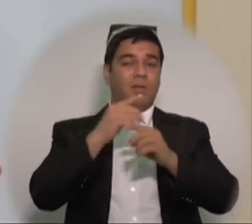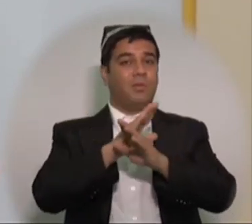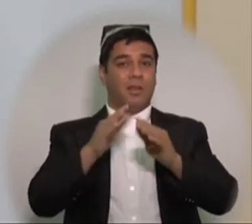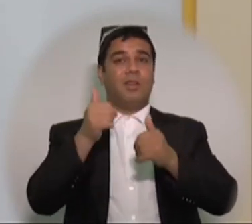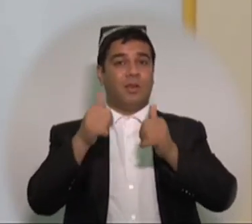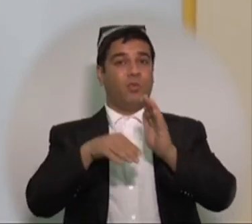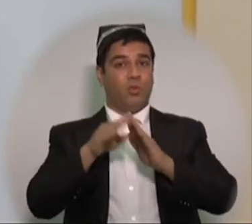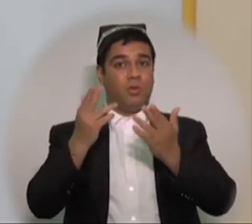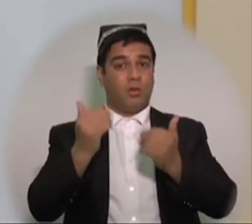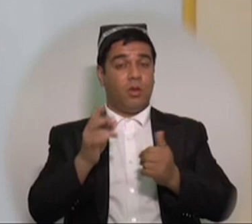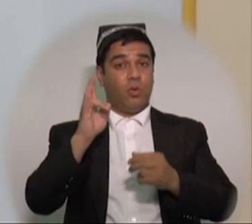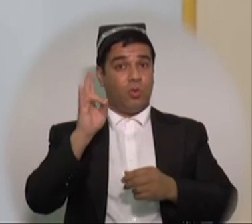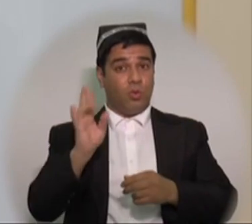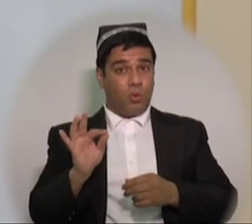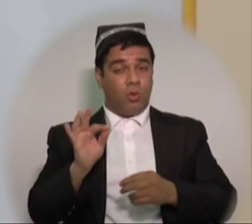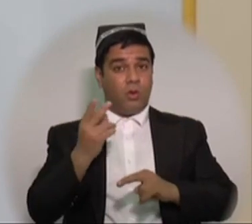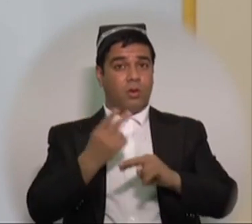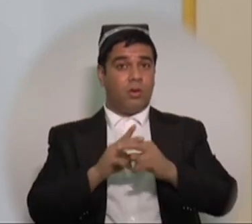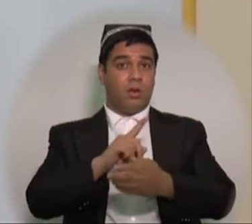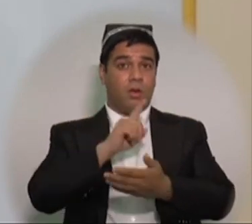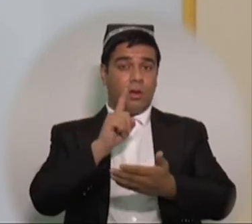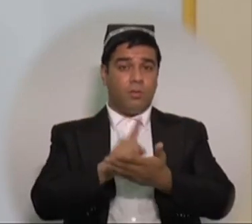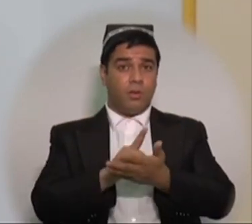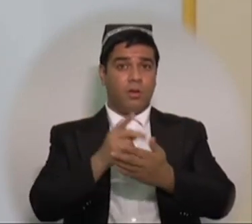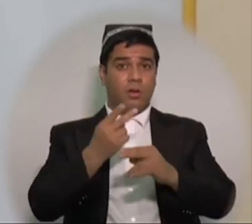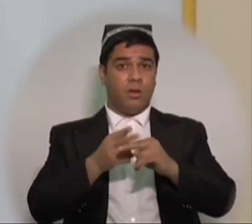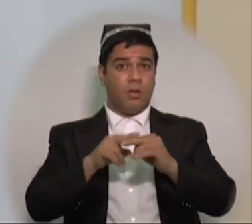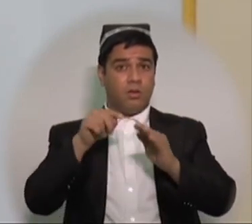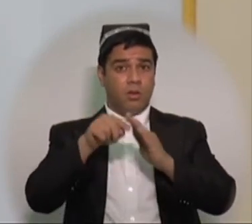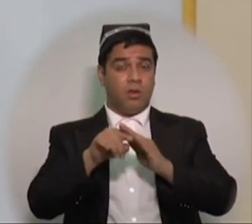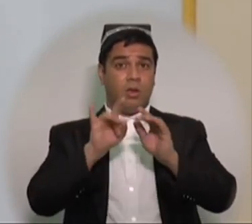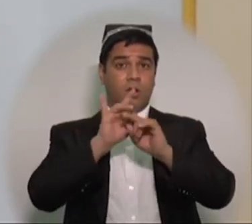aytmagani yaxshi uni. Ana, mana shu narsalarni